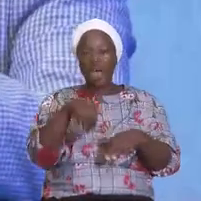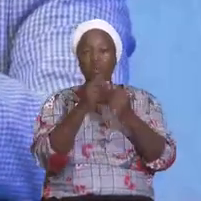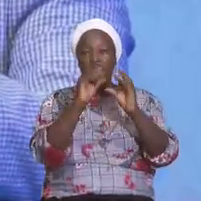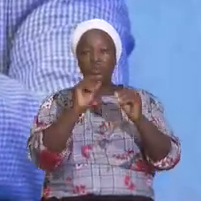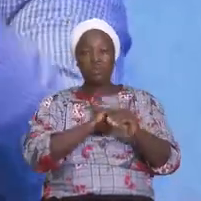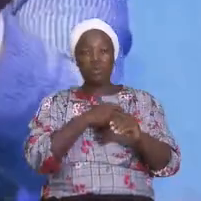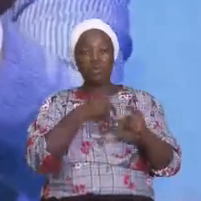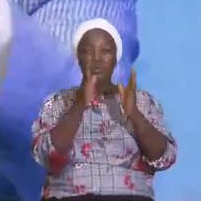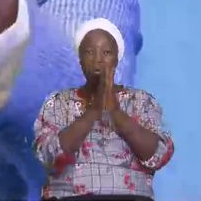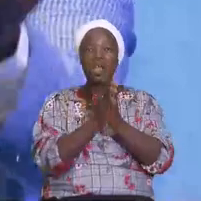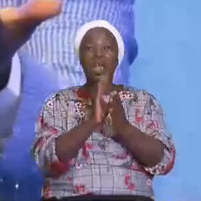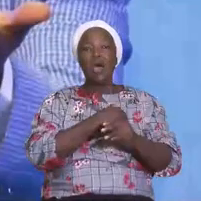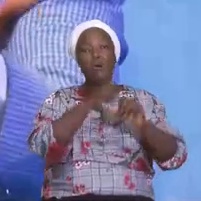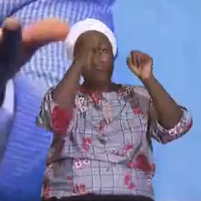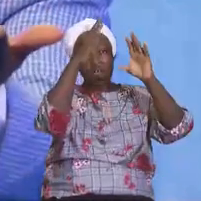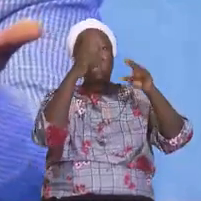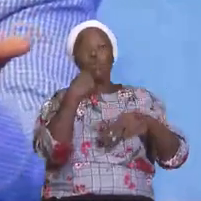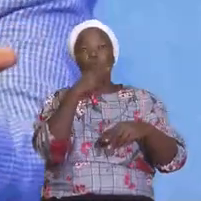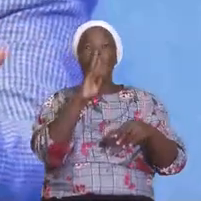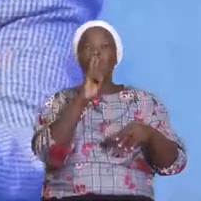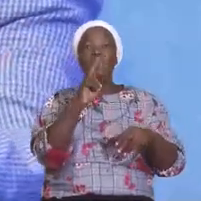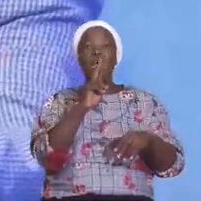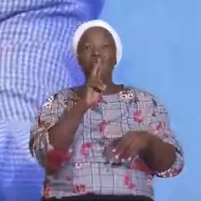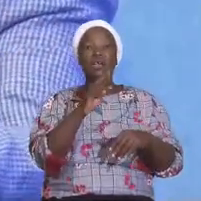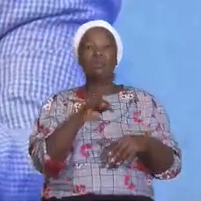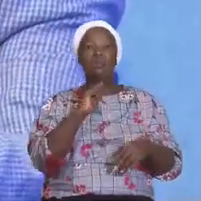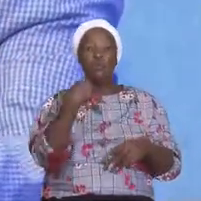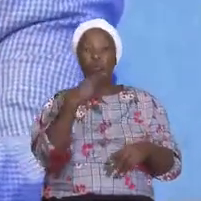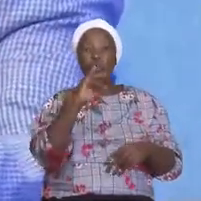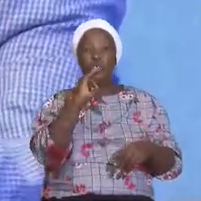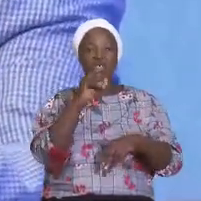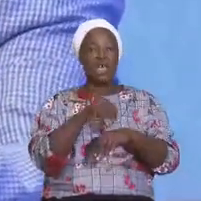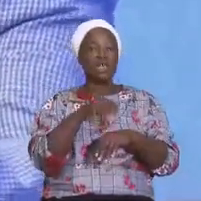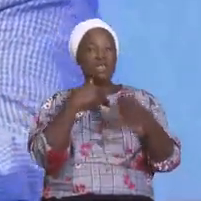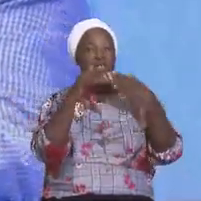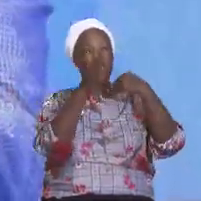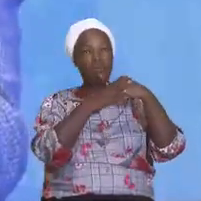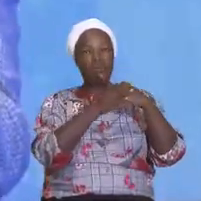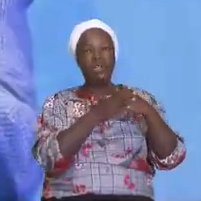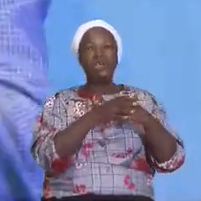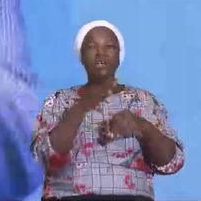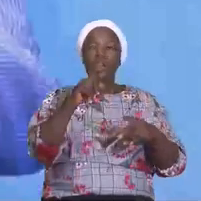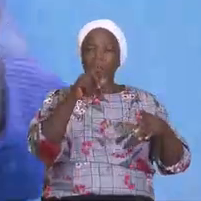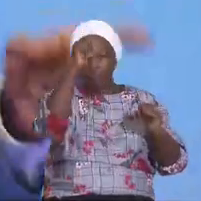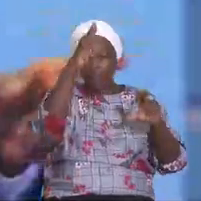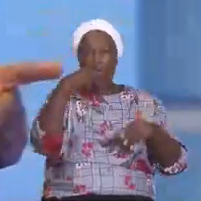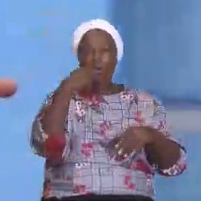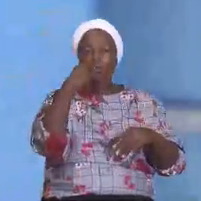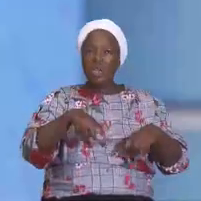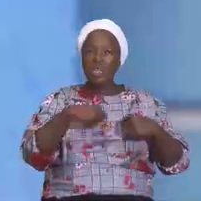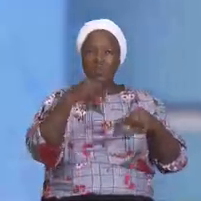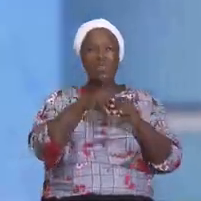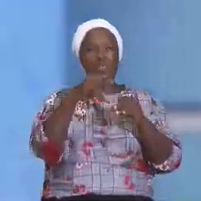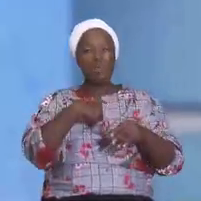qui soit au ciel, c'est ce qu'il nous a enseigné. Notre Père, qui est aux cieux, il était sur la terre.